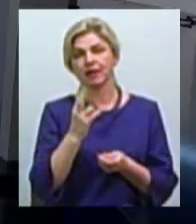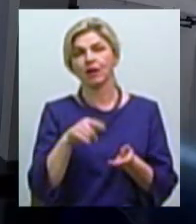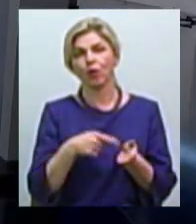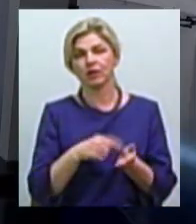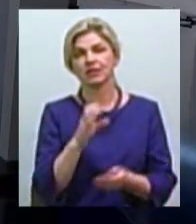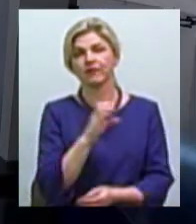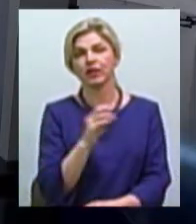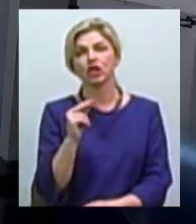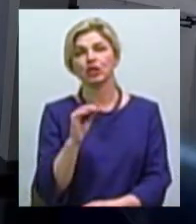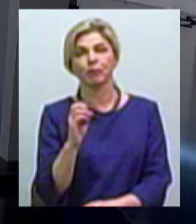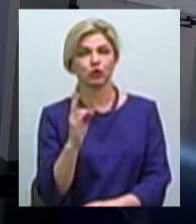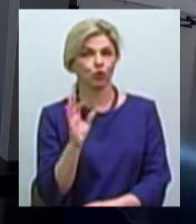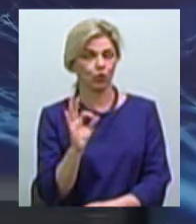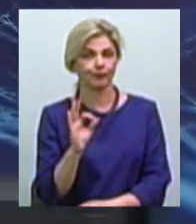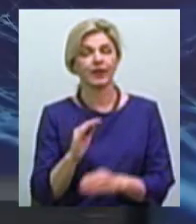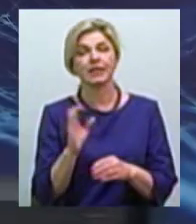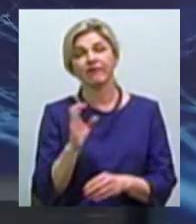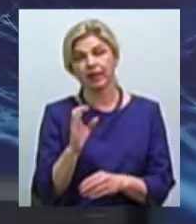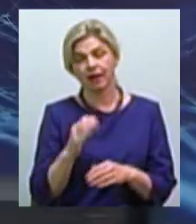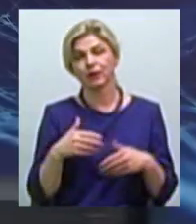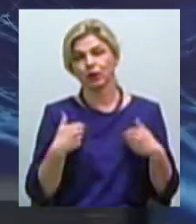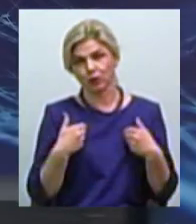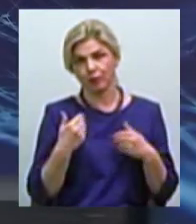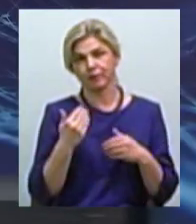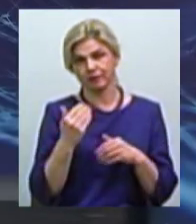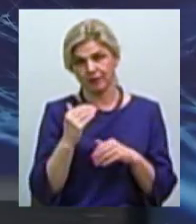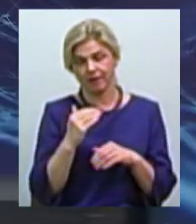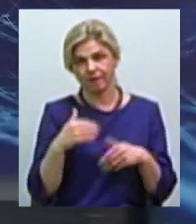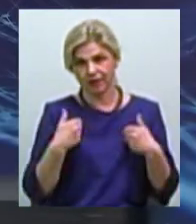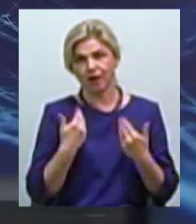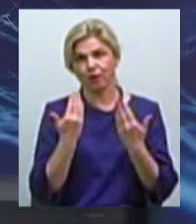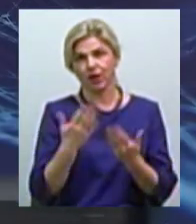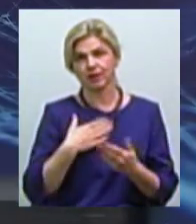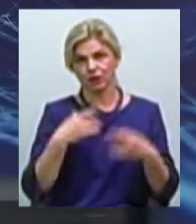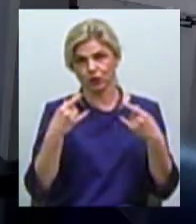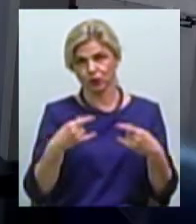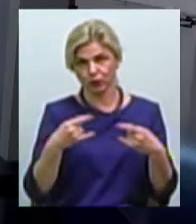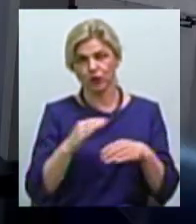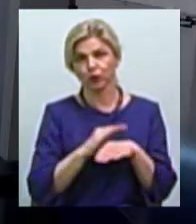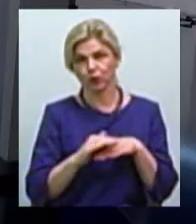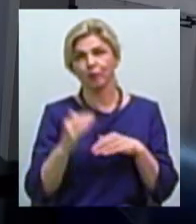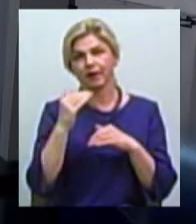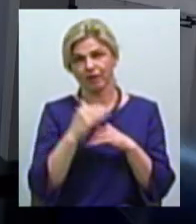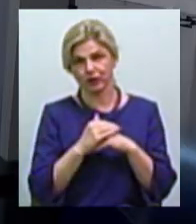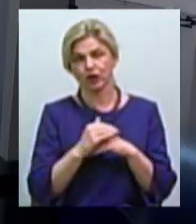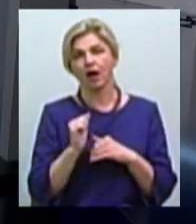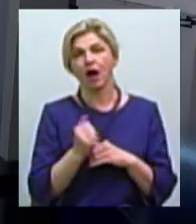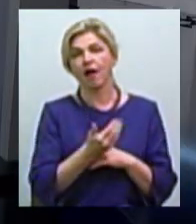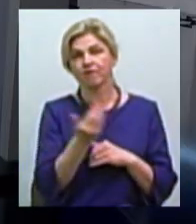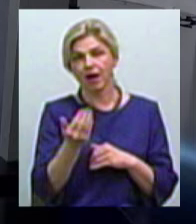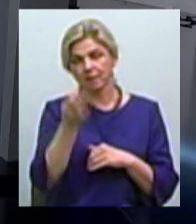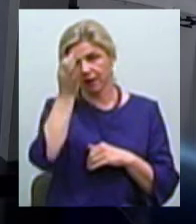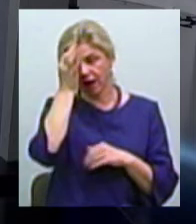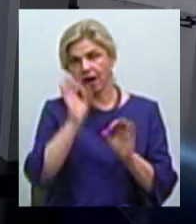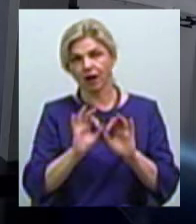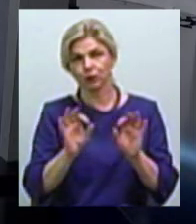Світлана Чепішка. Світлана, вас вітаю в нашій студії. Добрий вечір. Добрий вечір. А глядачам я нагадую, що ми працюємо в прямому ефірі. Телефон